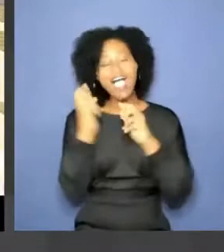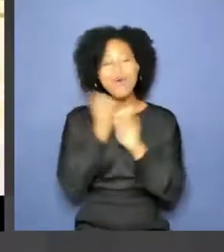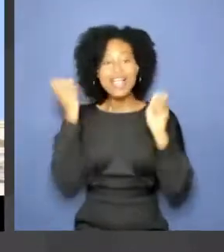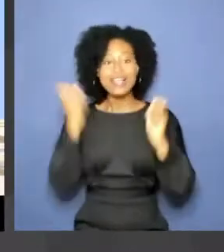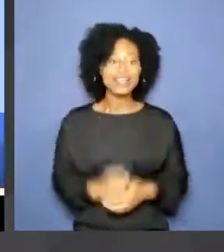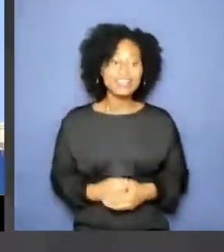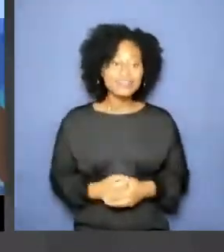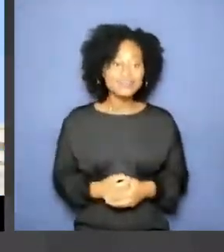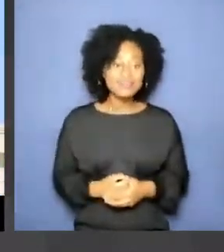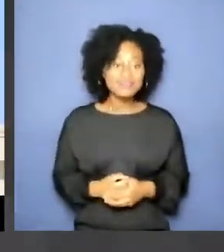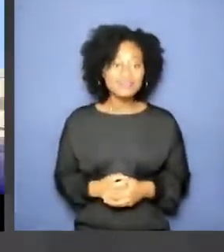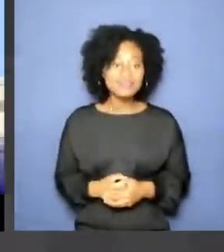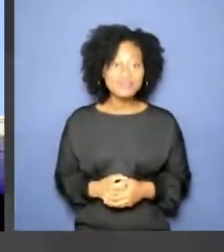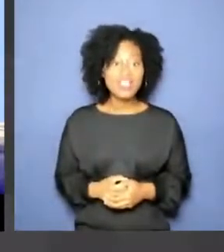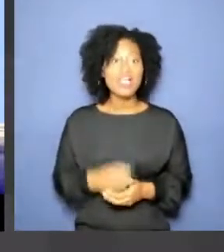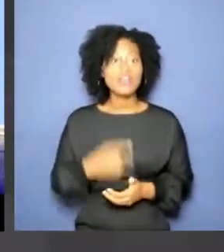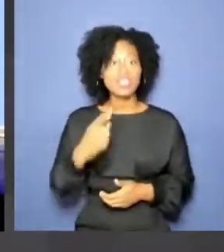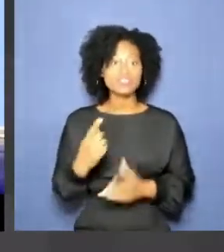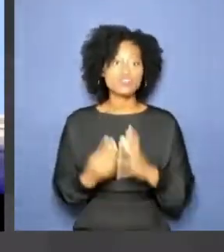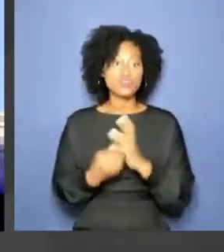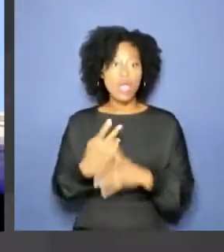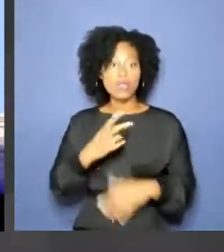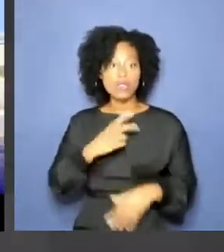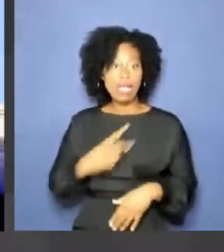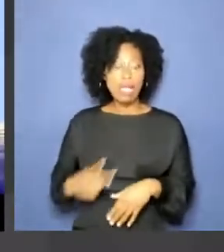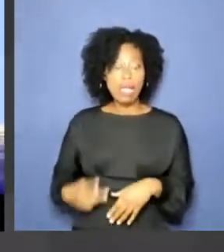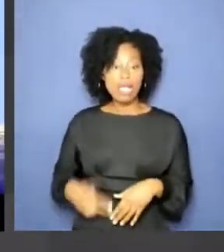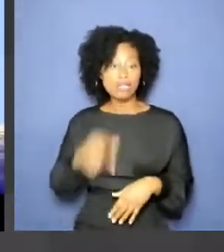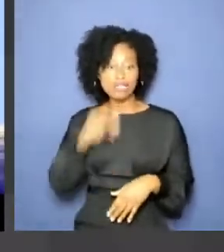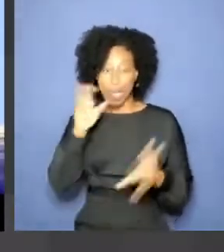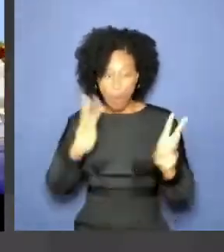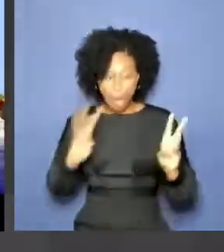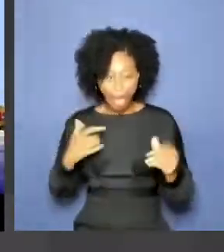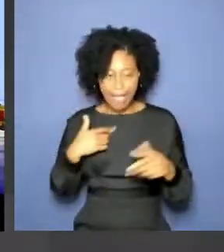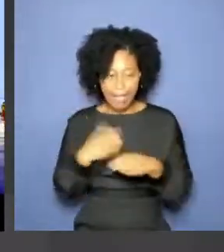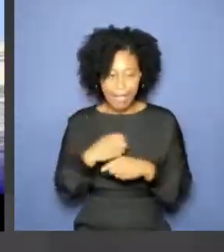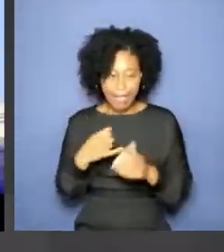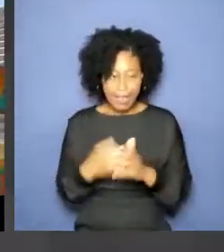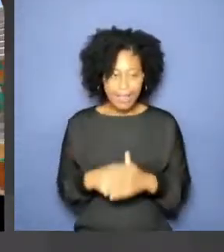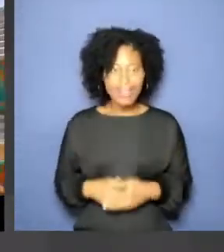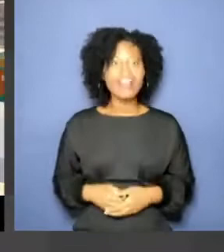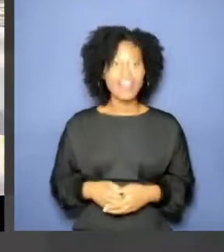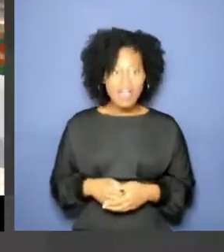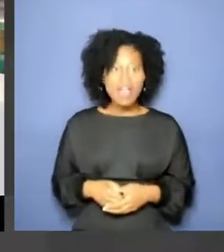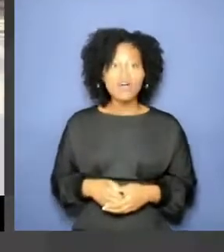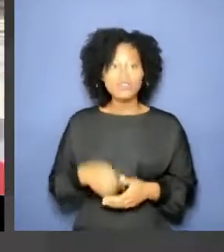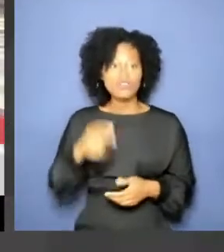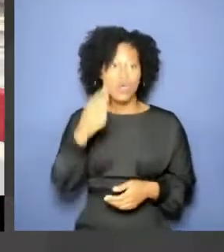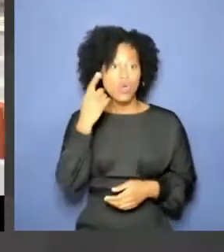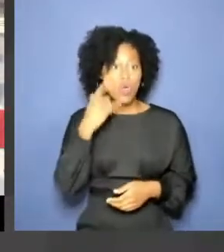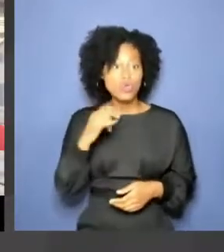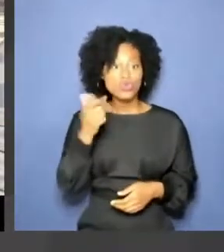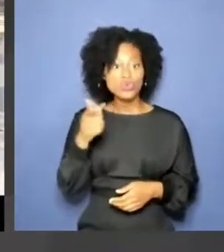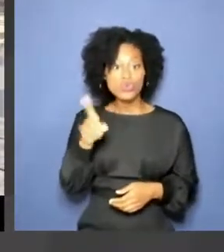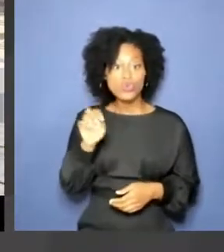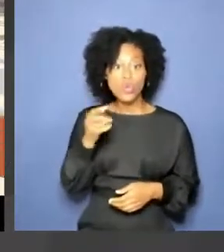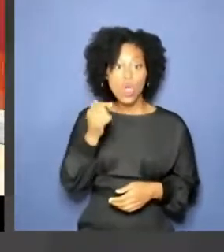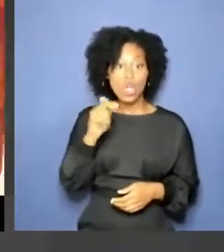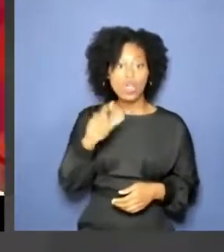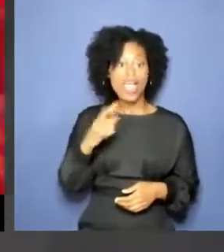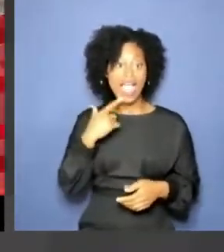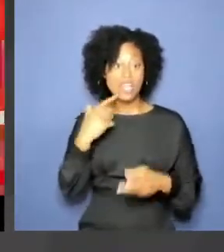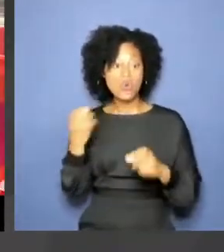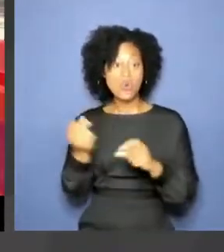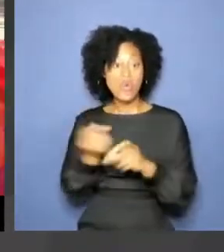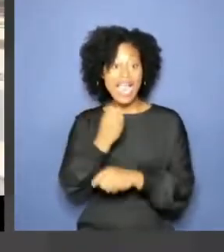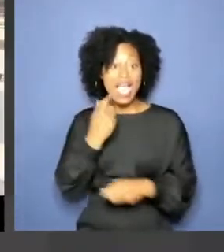就是正向天王啊！没事，兄弟们，拿上我的齐天大圣金箍棒，棒他就完事了，兄弟们。才花了1分钟没到，他就已经残血